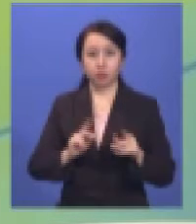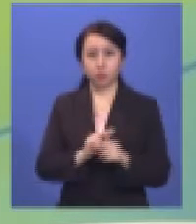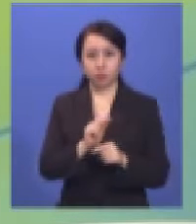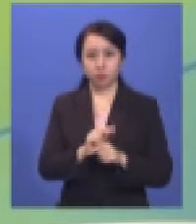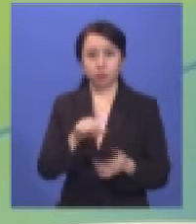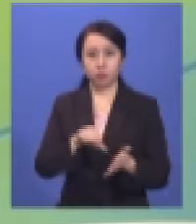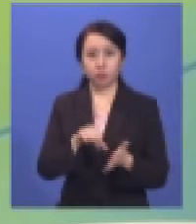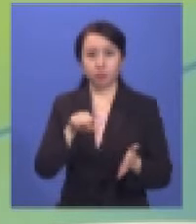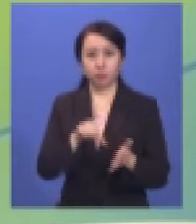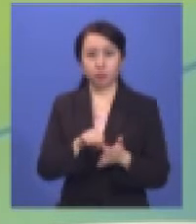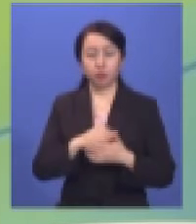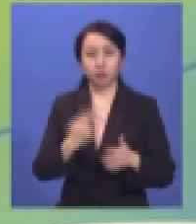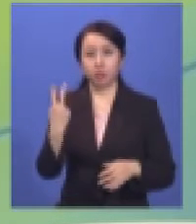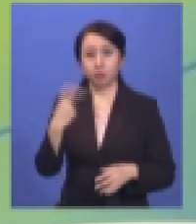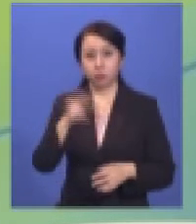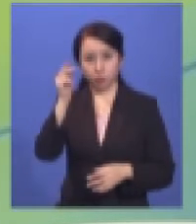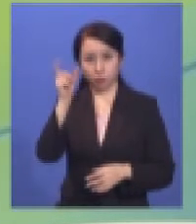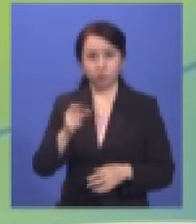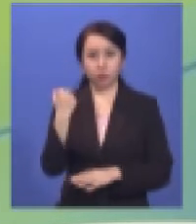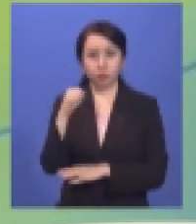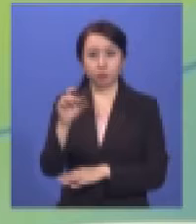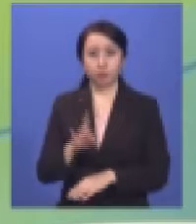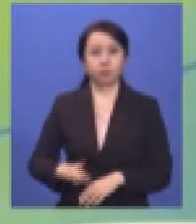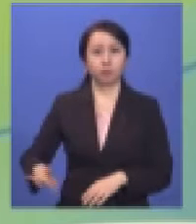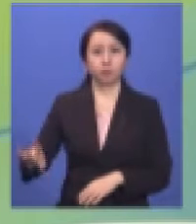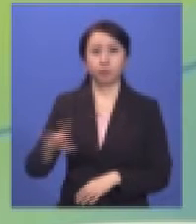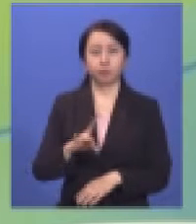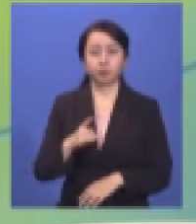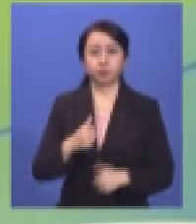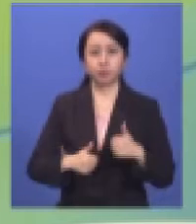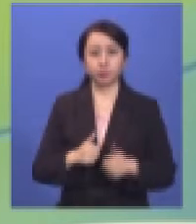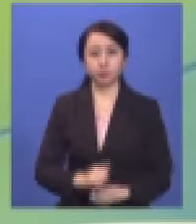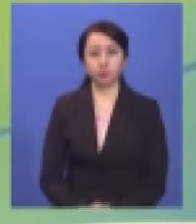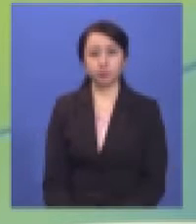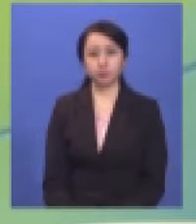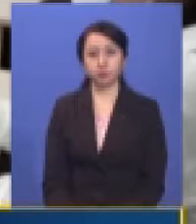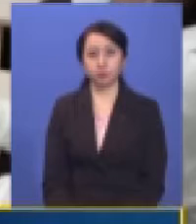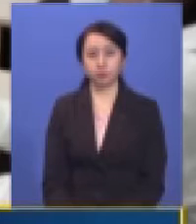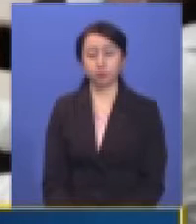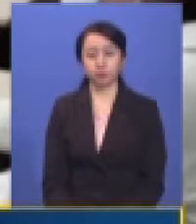в онлайн-режиме. Участие принимают 20 учеников, победивших в районных турах.